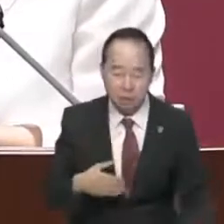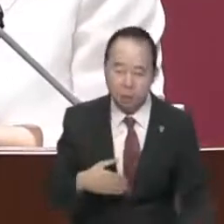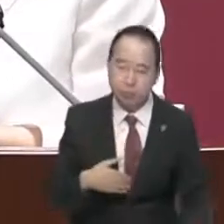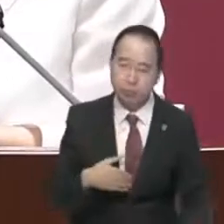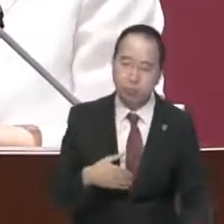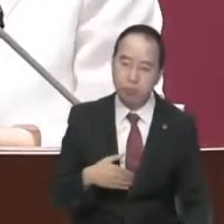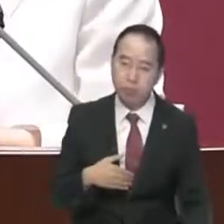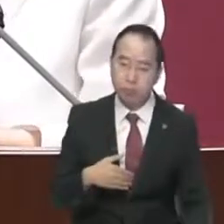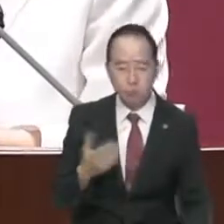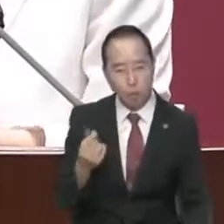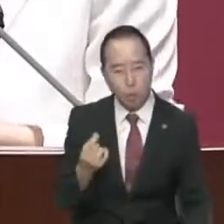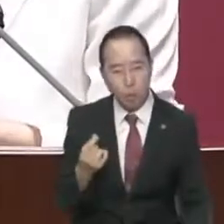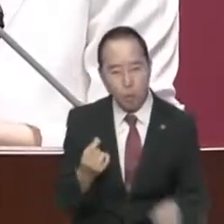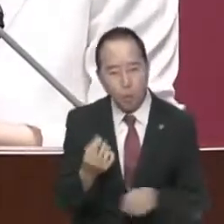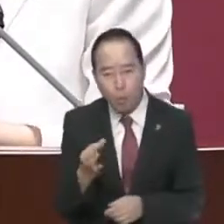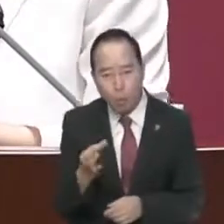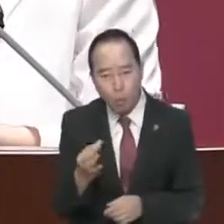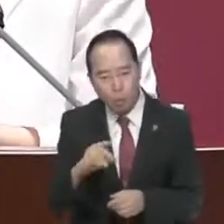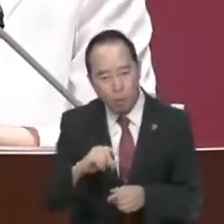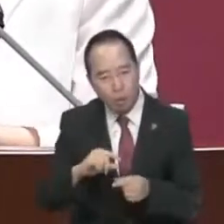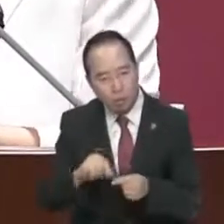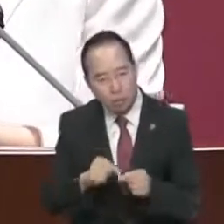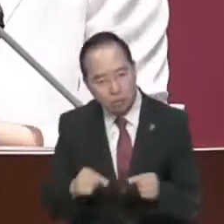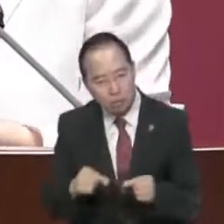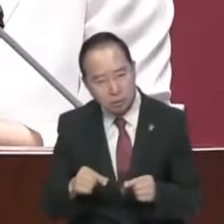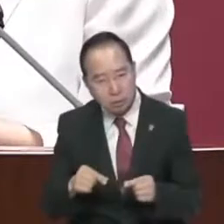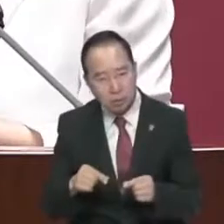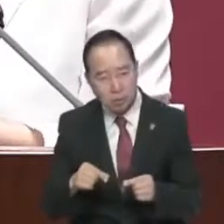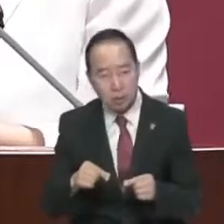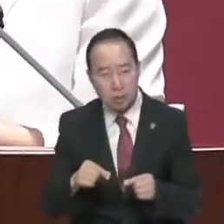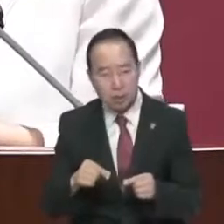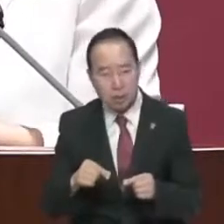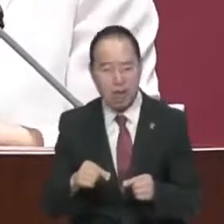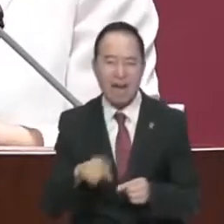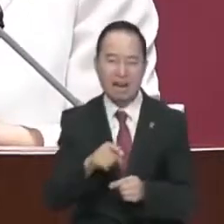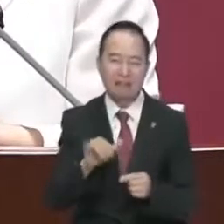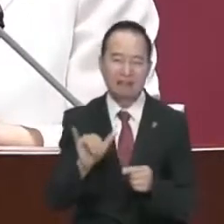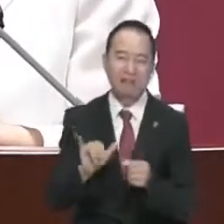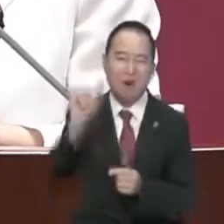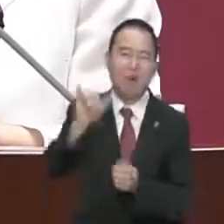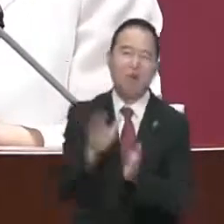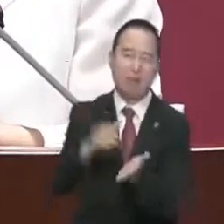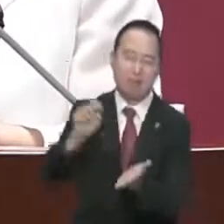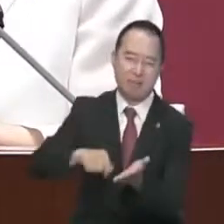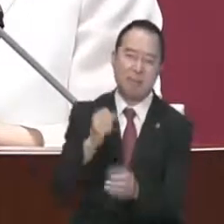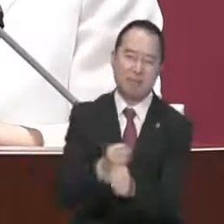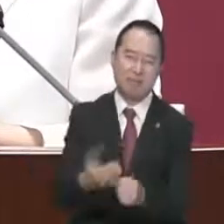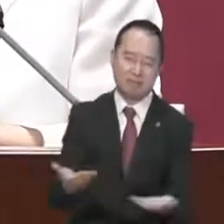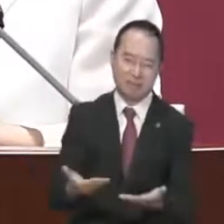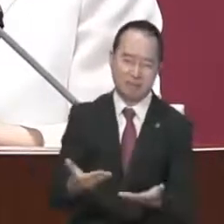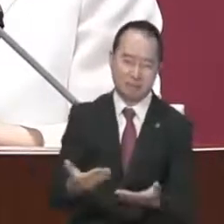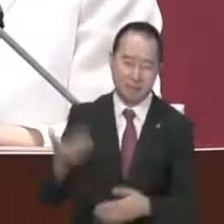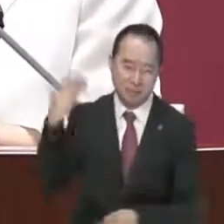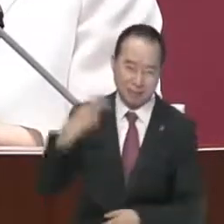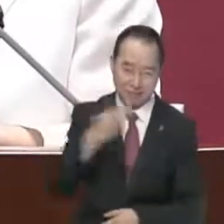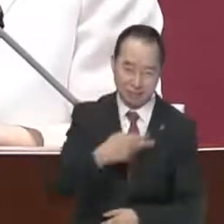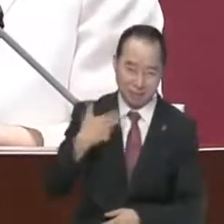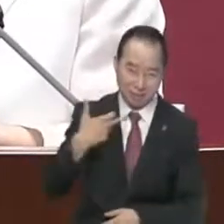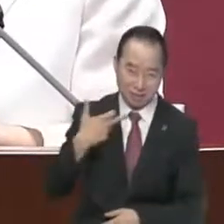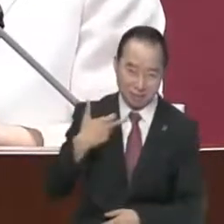세는 걸까요? 어떻게 돈 묶는 걸까요? 네, 돈 찍는 건 아니고요. 여권 발급 업무입니다. 2007년부터 조폐공사에서 진행을 하고